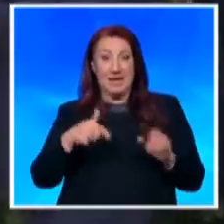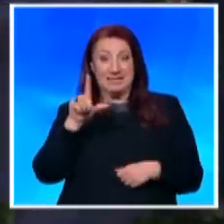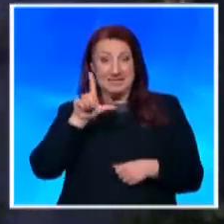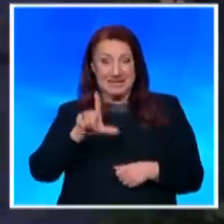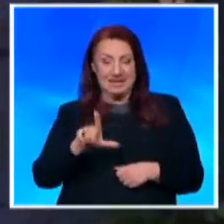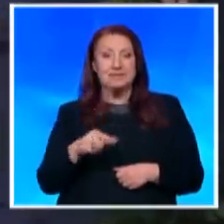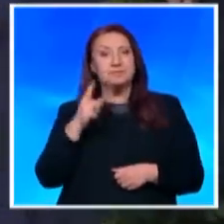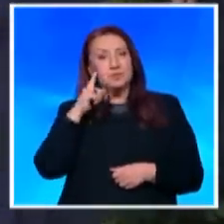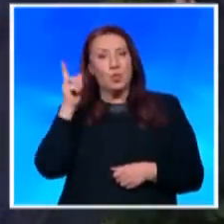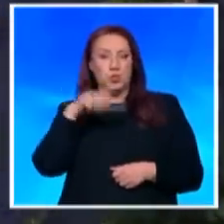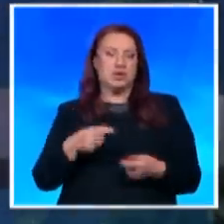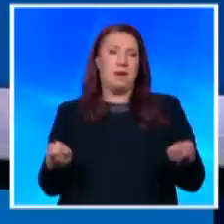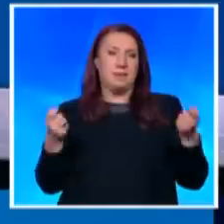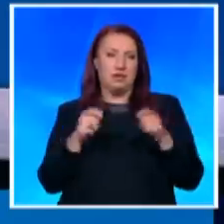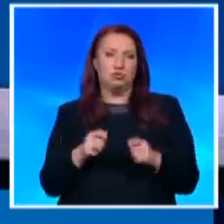приключва утре.